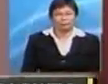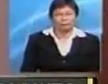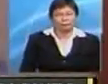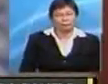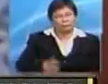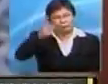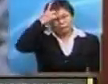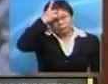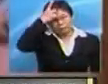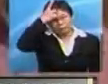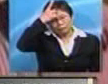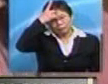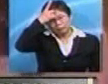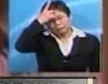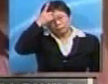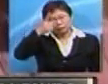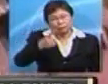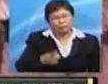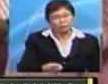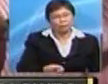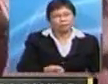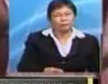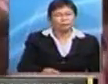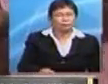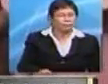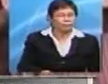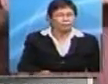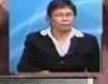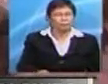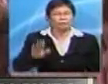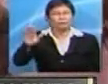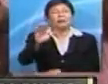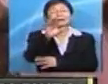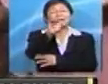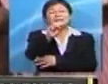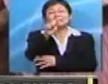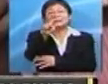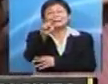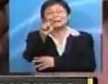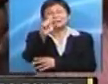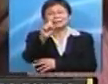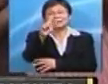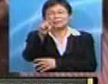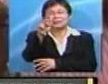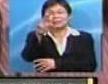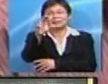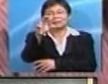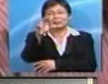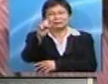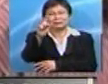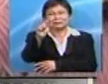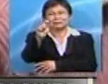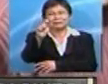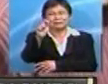Can you let us know the status of your internal investigations? How far it has